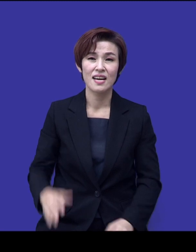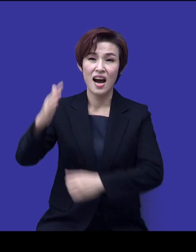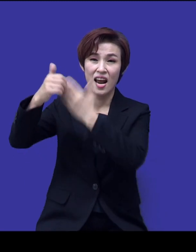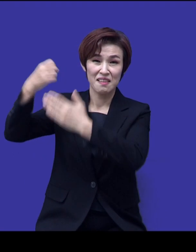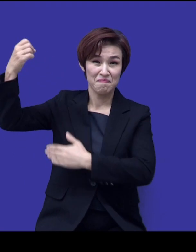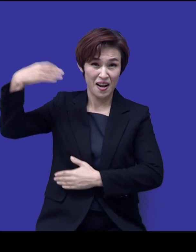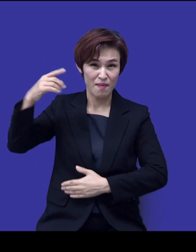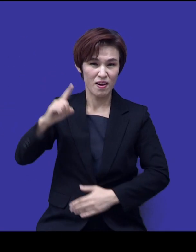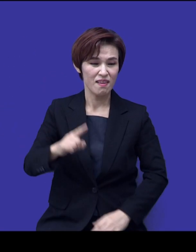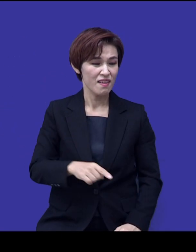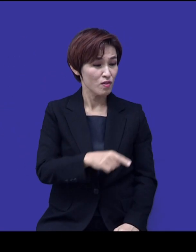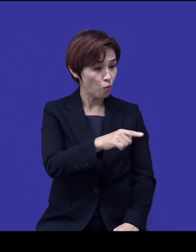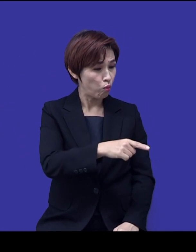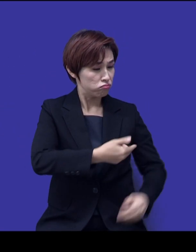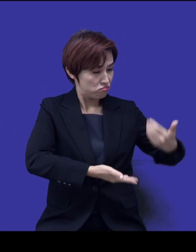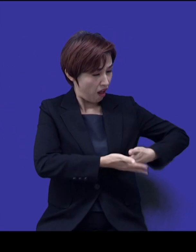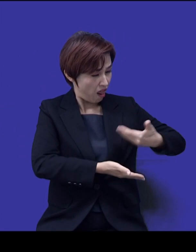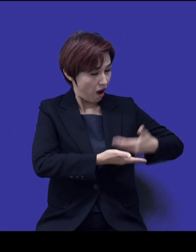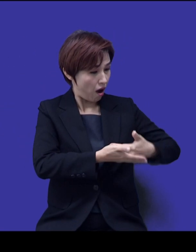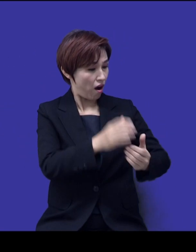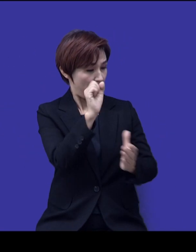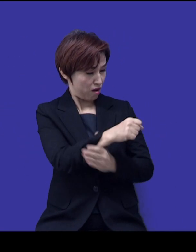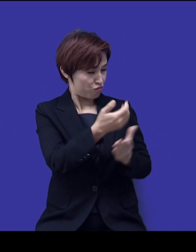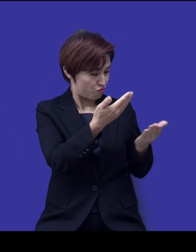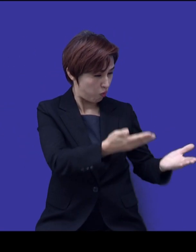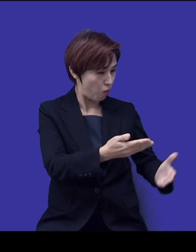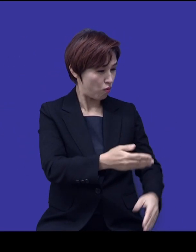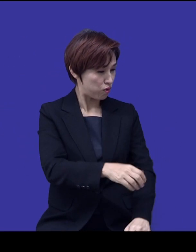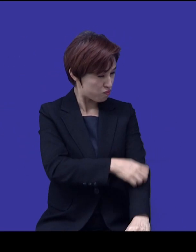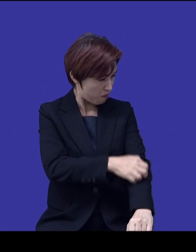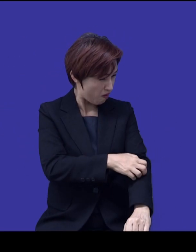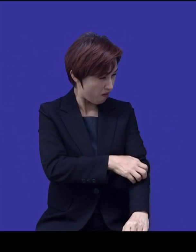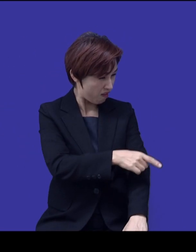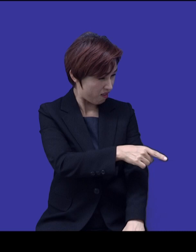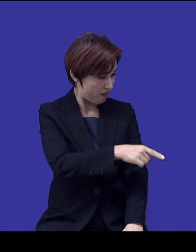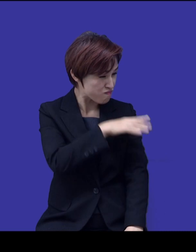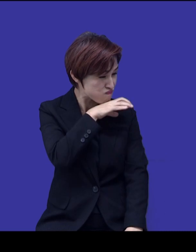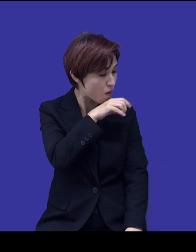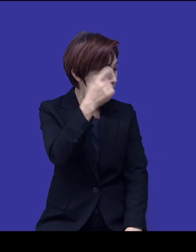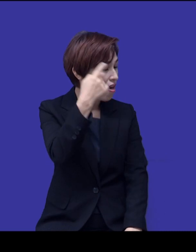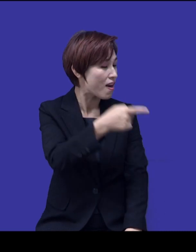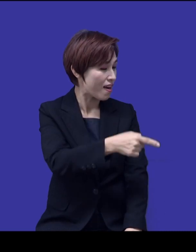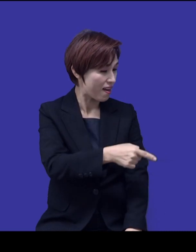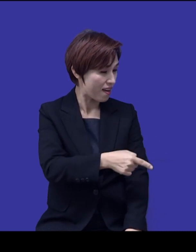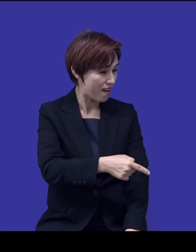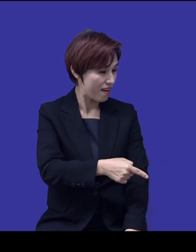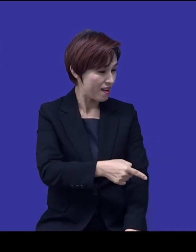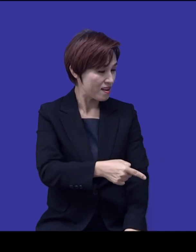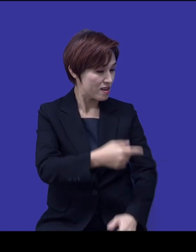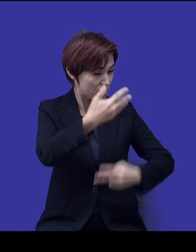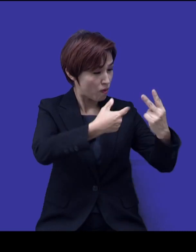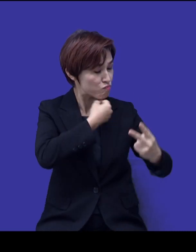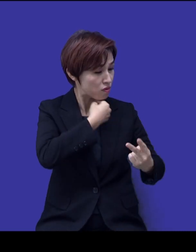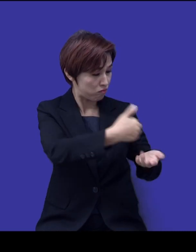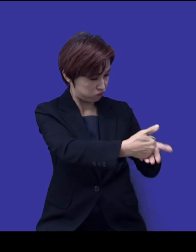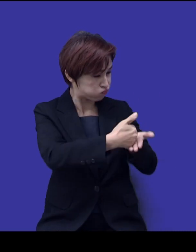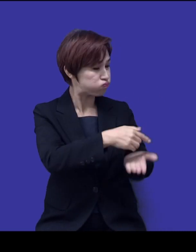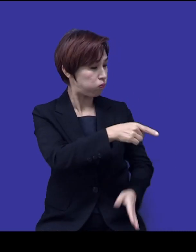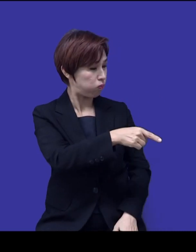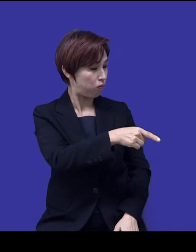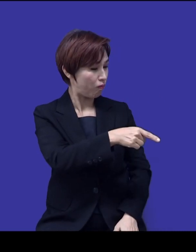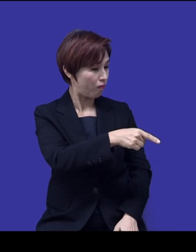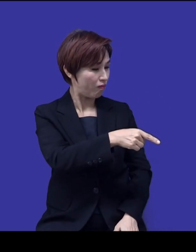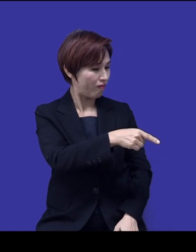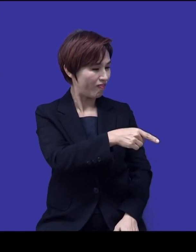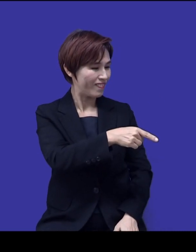해서 해줬더니 이리 와서 뭐 불편하냐. 너 나쁜 놈이다. 넌만 네가 그렇게 드라마 하고 싶다며 예.